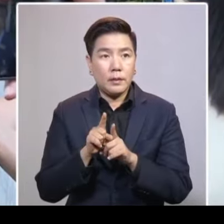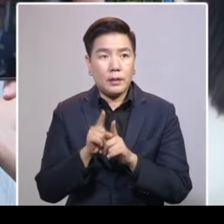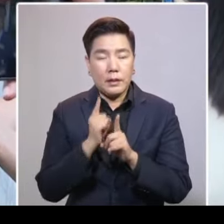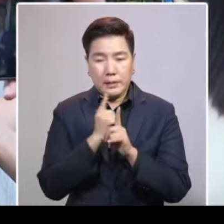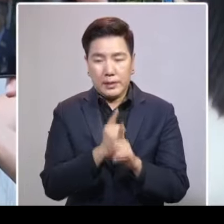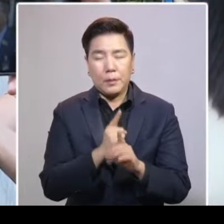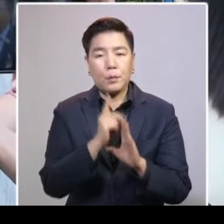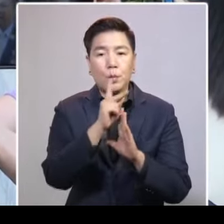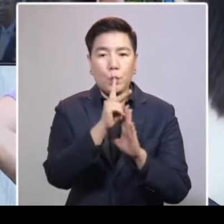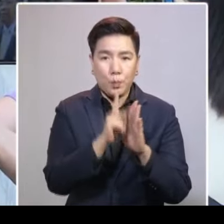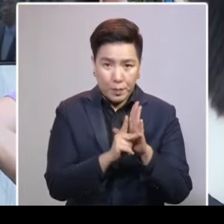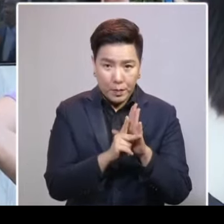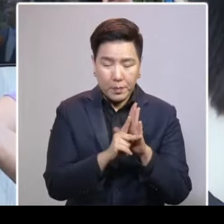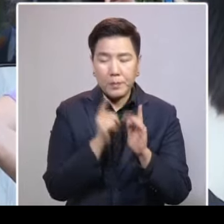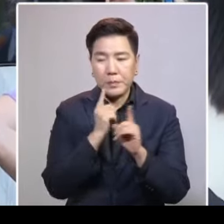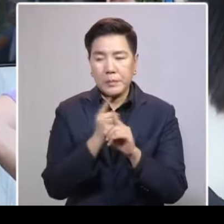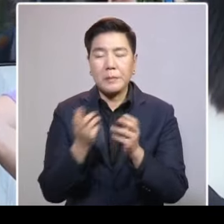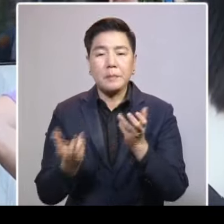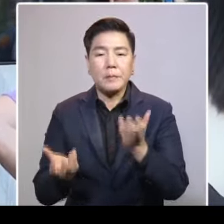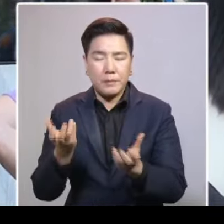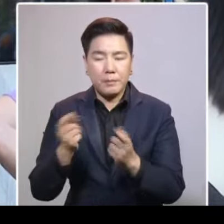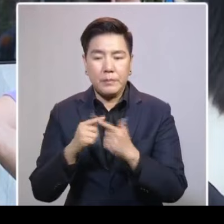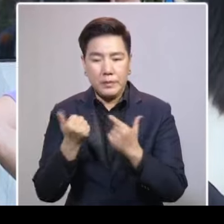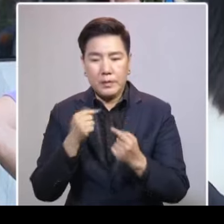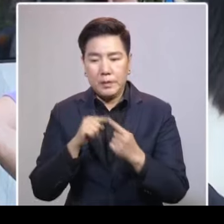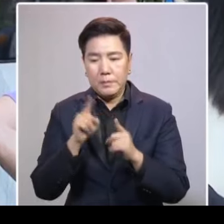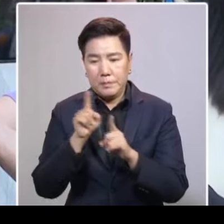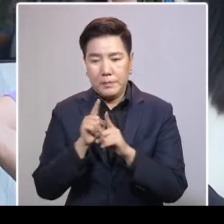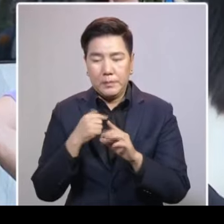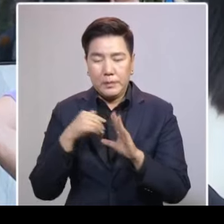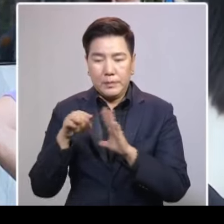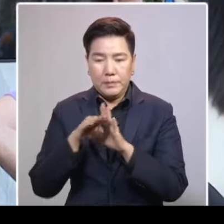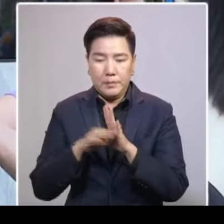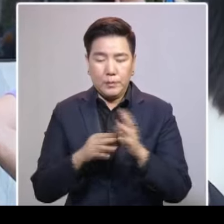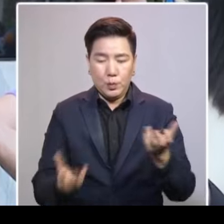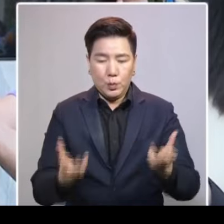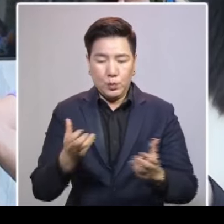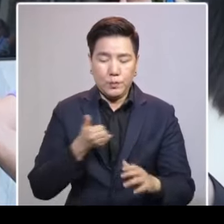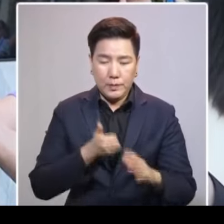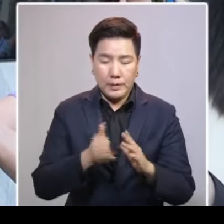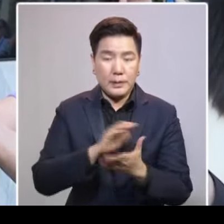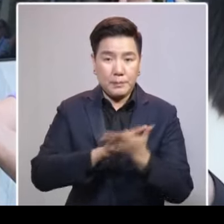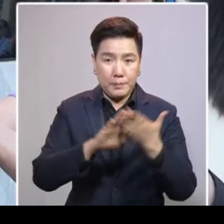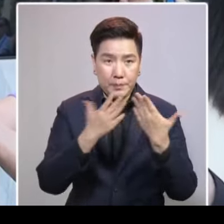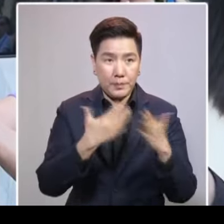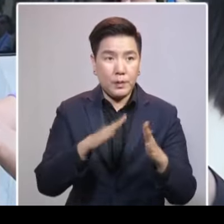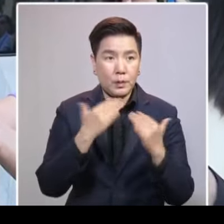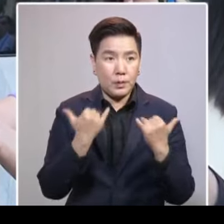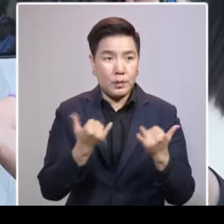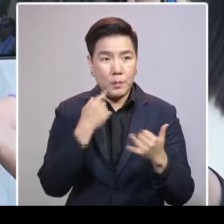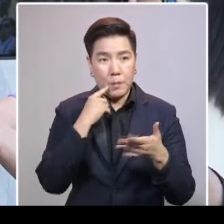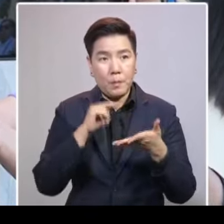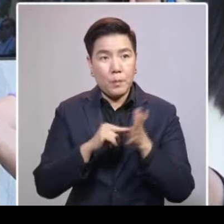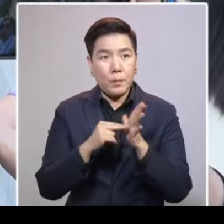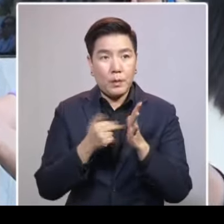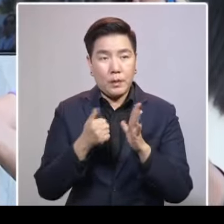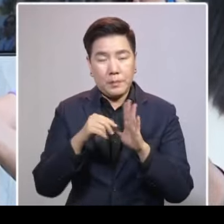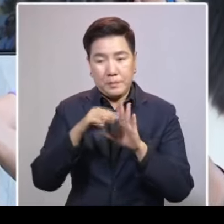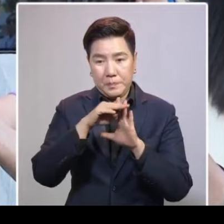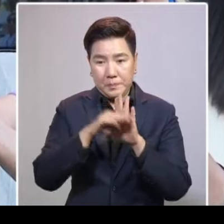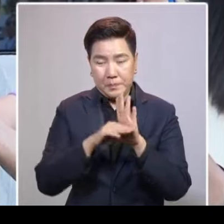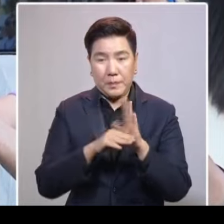ติรัฐและหลักนิติธรรมนะครับเมื่อท่านเข้าสู่กระบวนการยุติธรรมแล้วเนี่ย เข้าสู่กระบวน